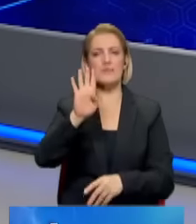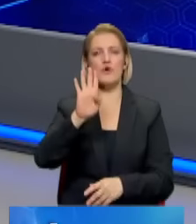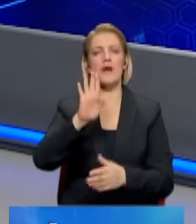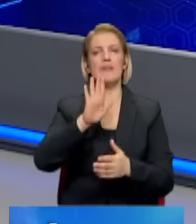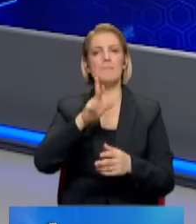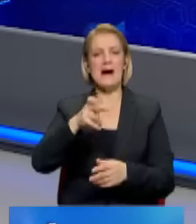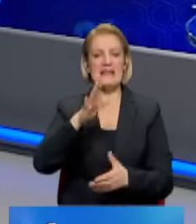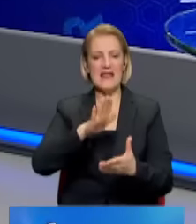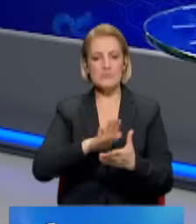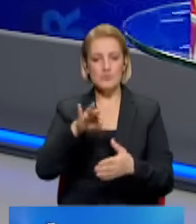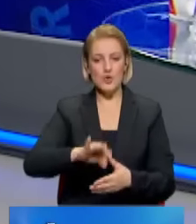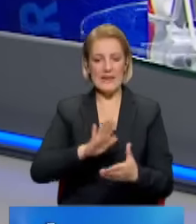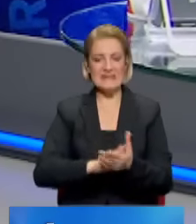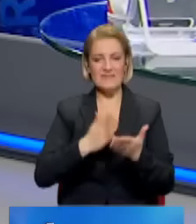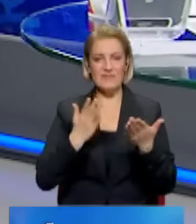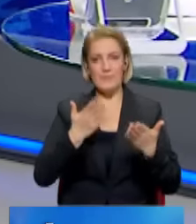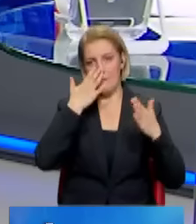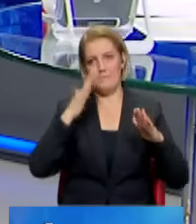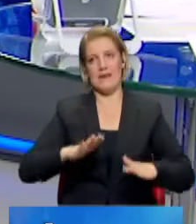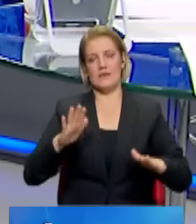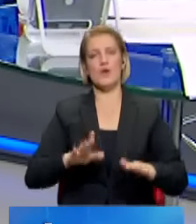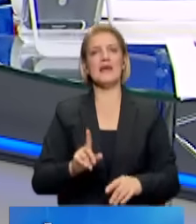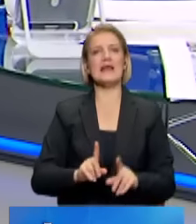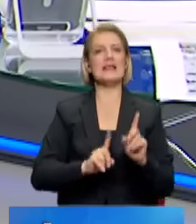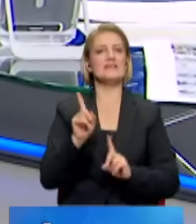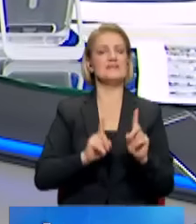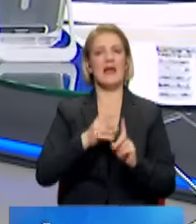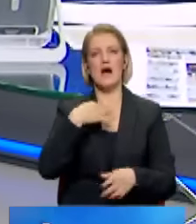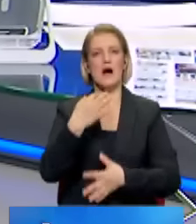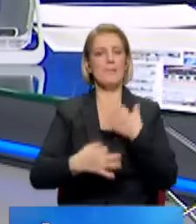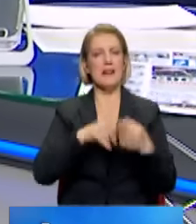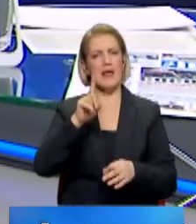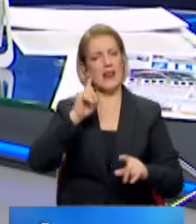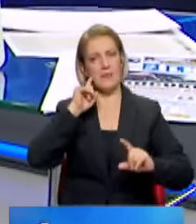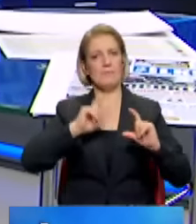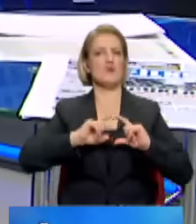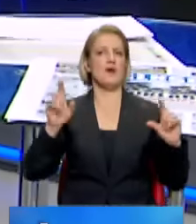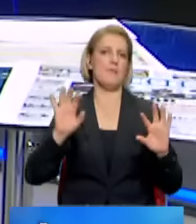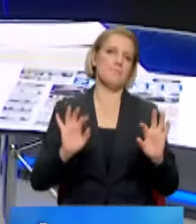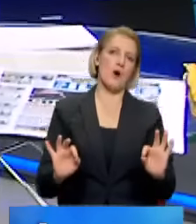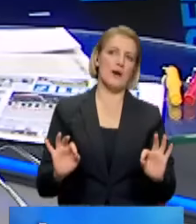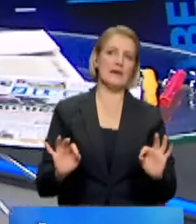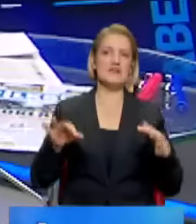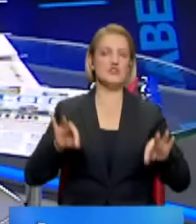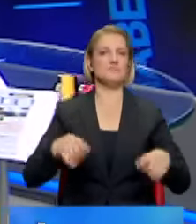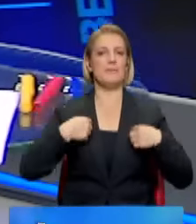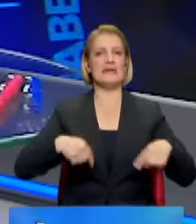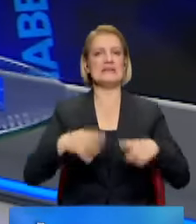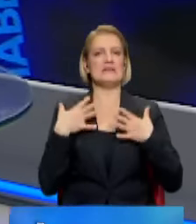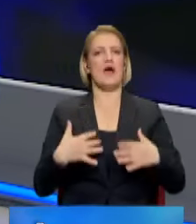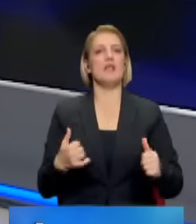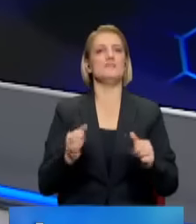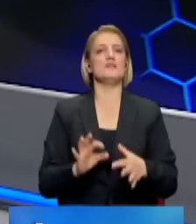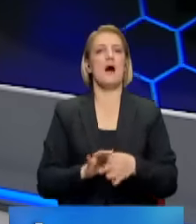bugün istifa etmesi bekleniyor efendim. Günün internet haber sitelerinin ilk manşetleri de bu şekildeydi. Şimdi biz sağlığımızla